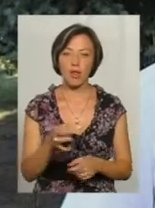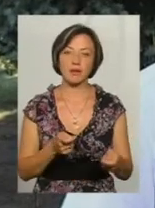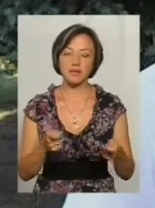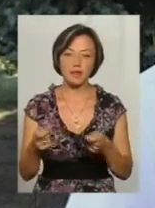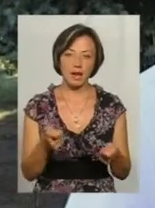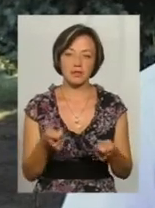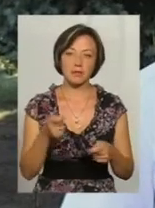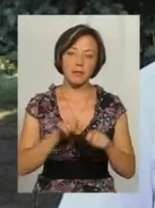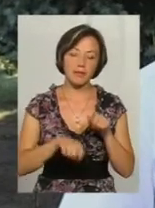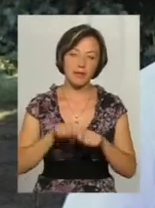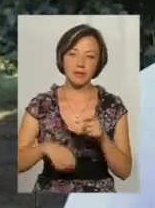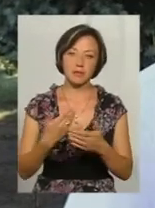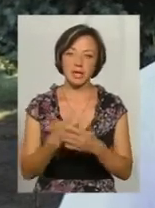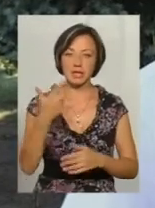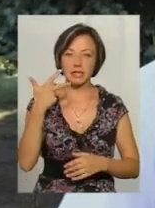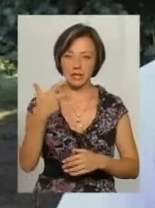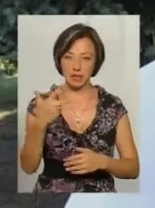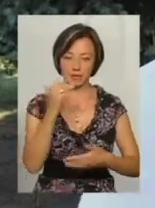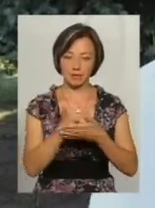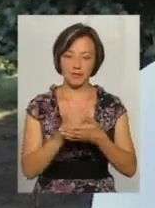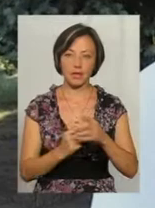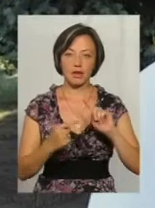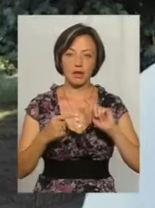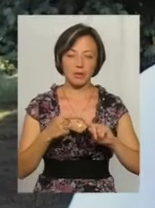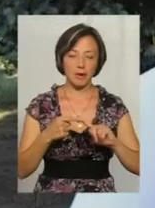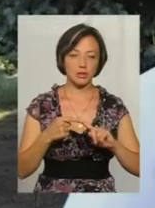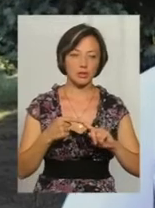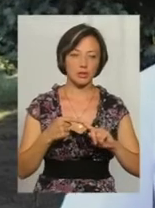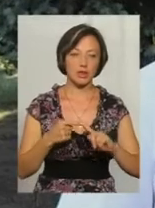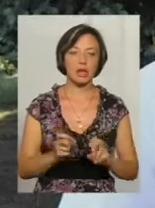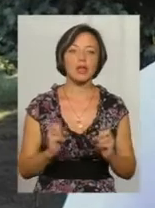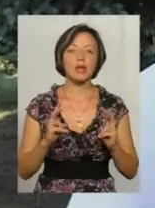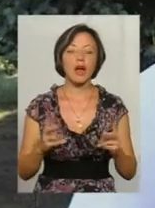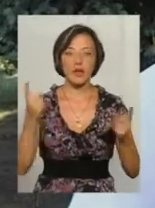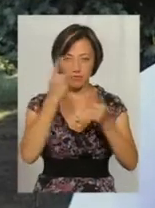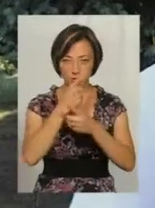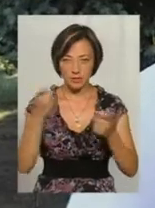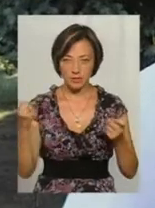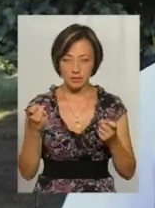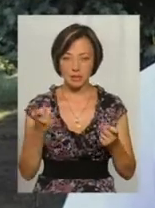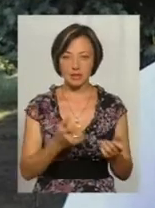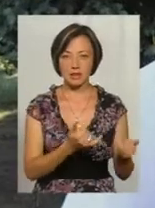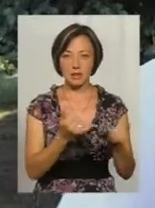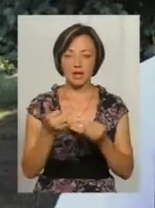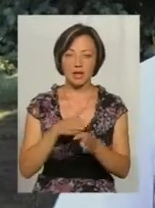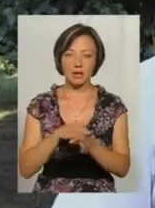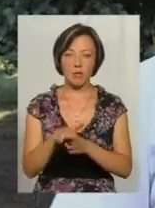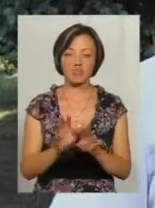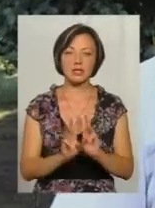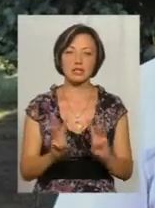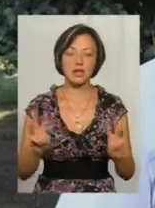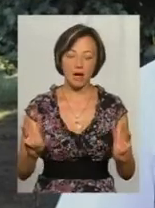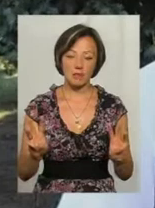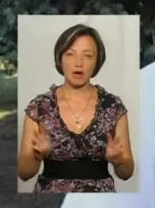вимірюється там у три площини. Площина перша, наскільки інформаційно заповнений їх сайт.